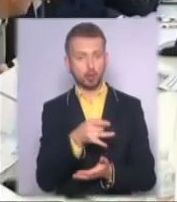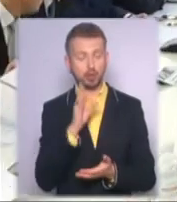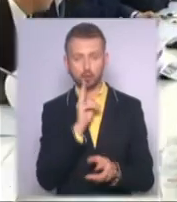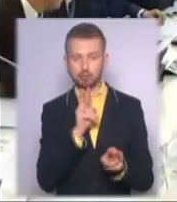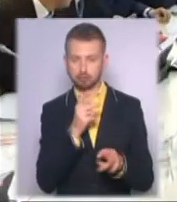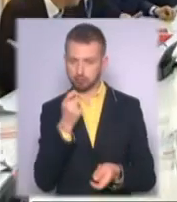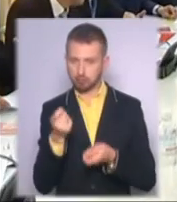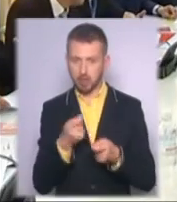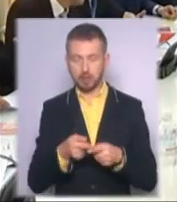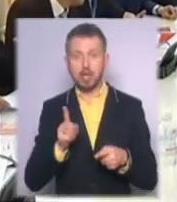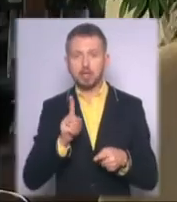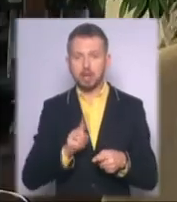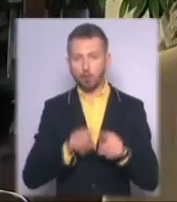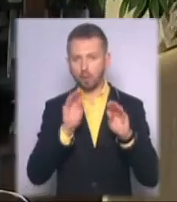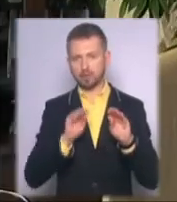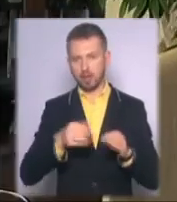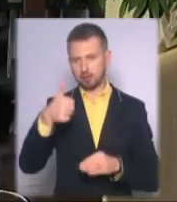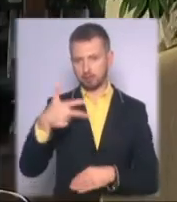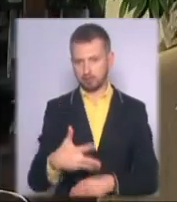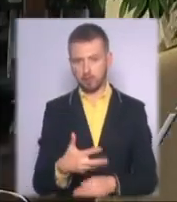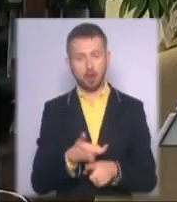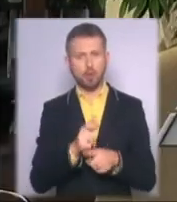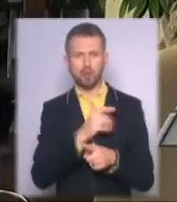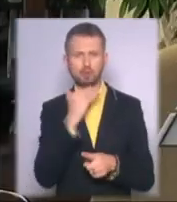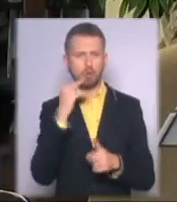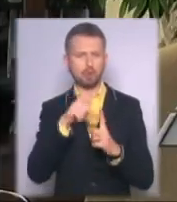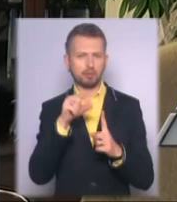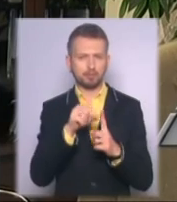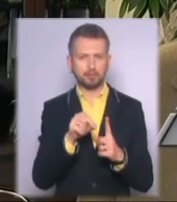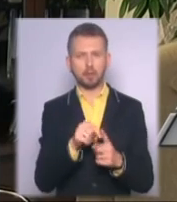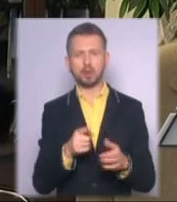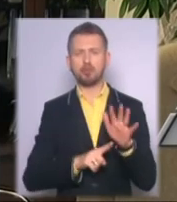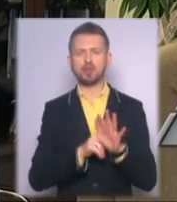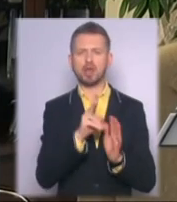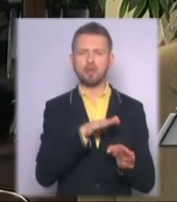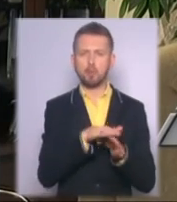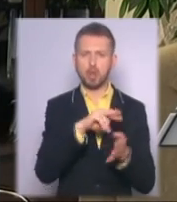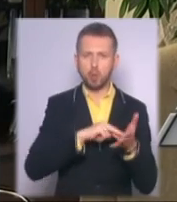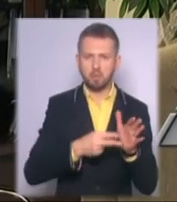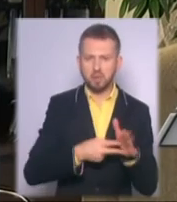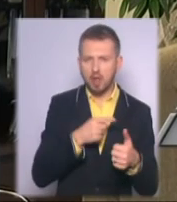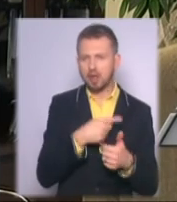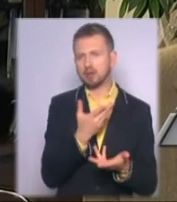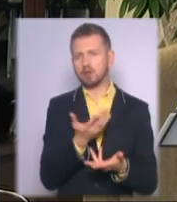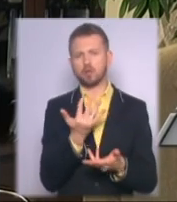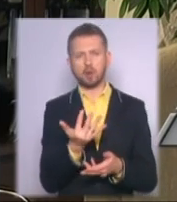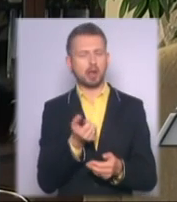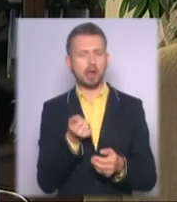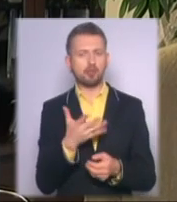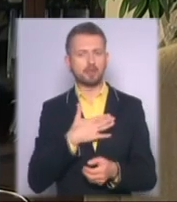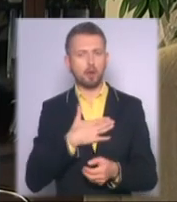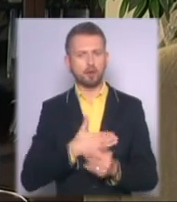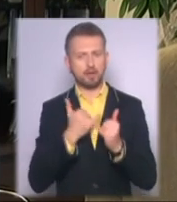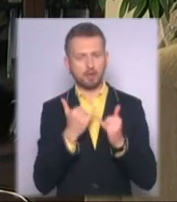цього вже склали відповідний рейтинг. Дуже багато критеріїв, починаючи від того, як вони виконують план, скільки кількість